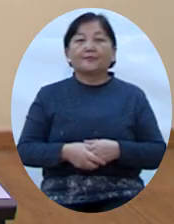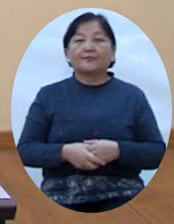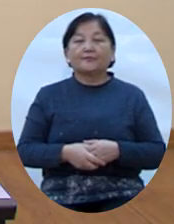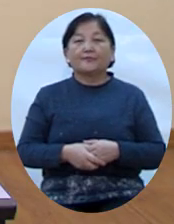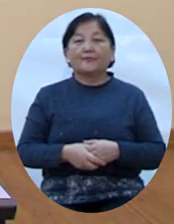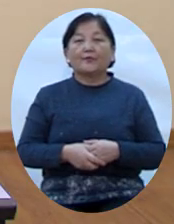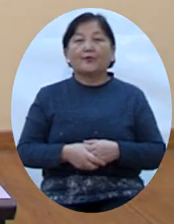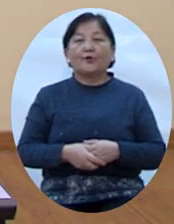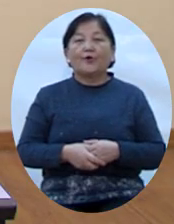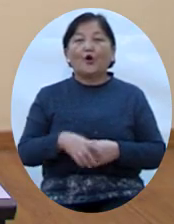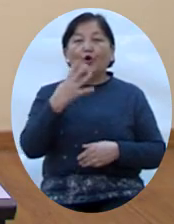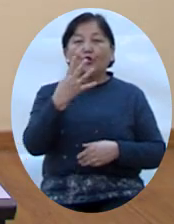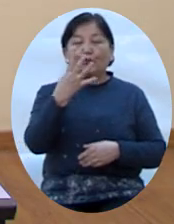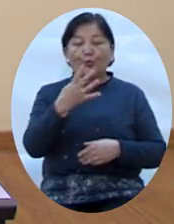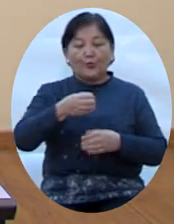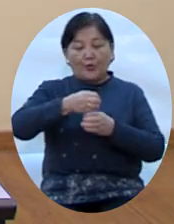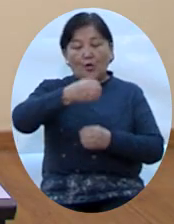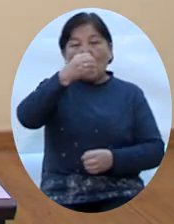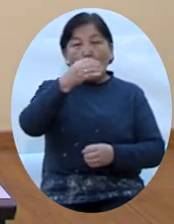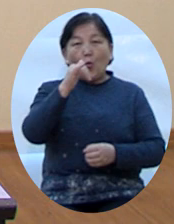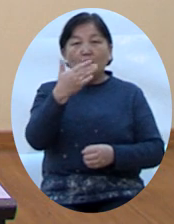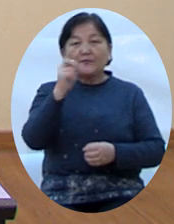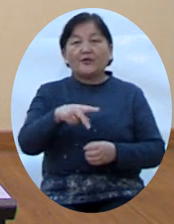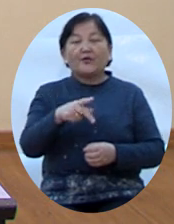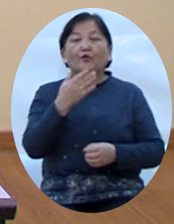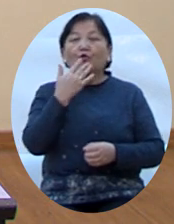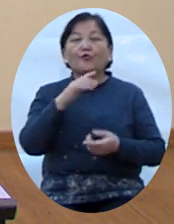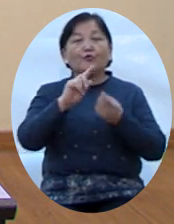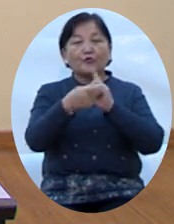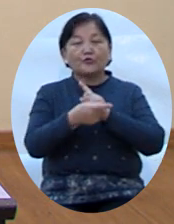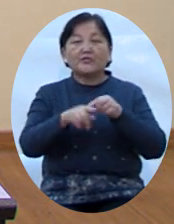За одоо бүгдээрээ 4 дахь уусамлын өнгөний өөрчлөлтийг шалгая.